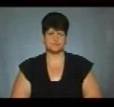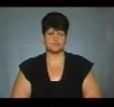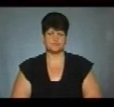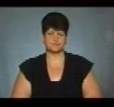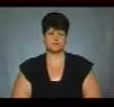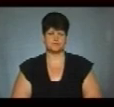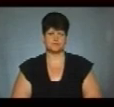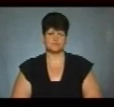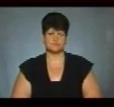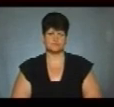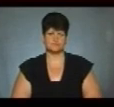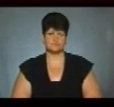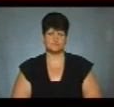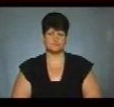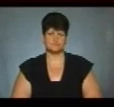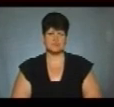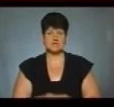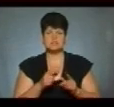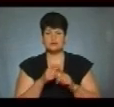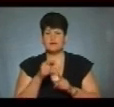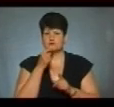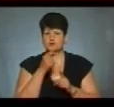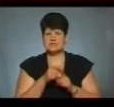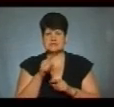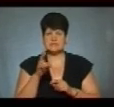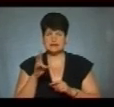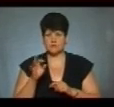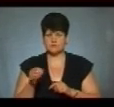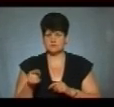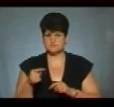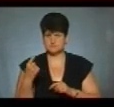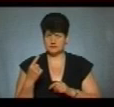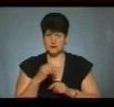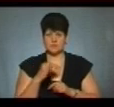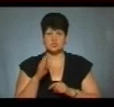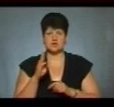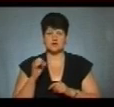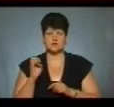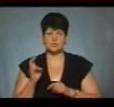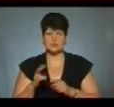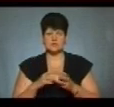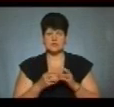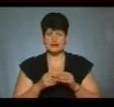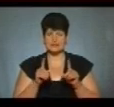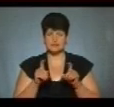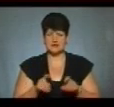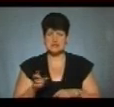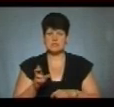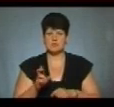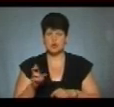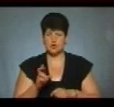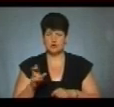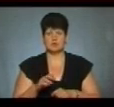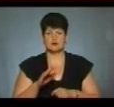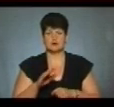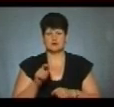новини. За словами відповідального за ЗНО на Тернопільщині Юрія Шайнюка, результати тестування з біології